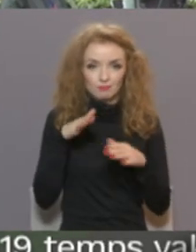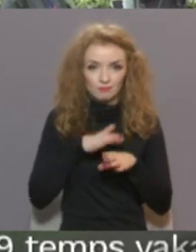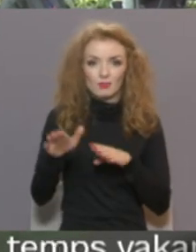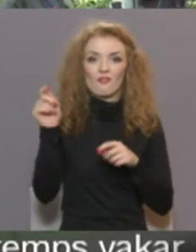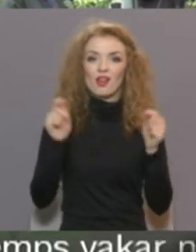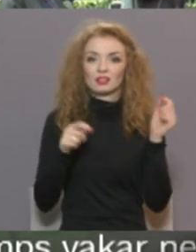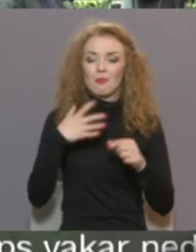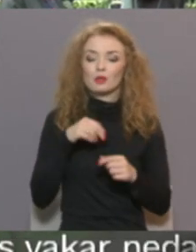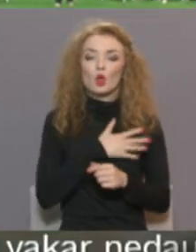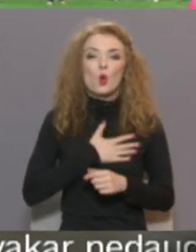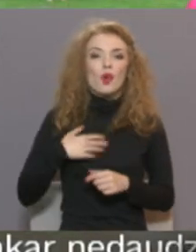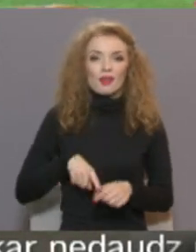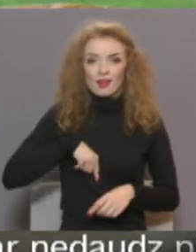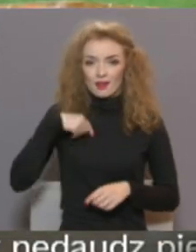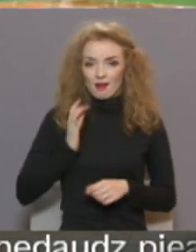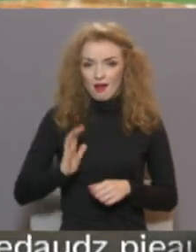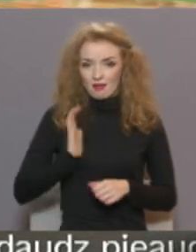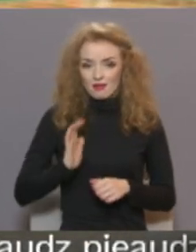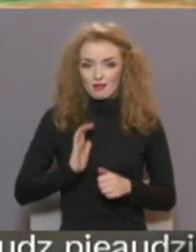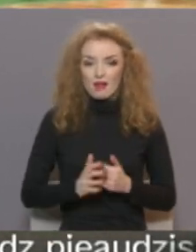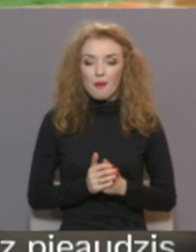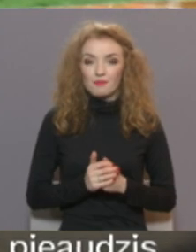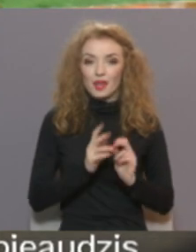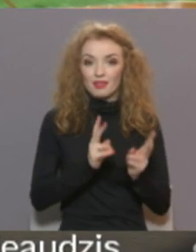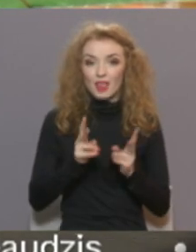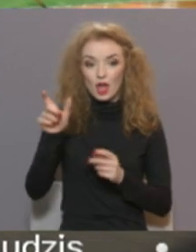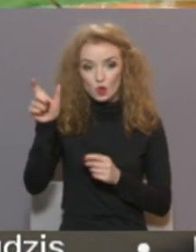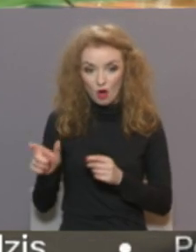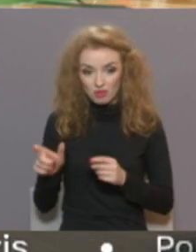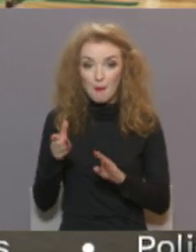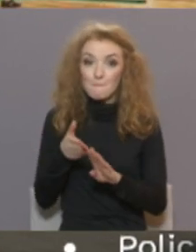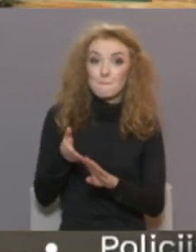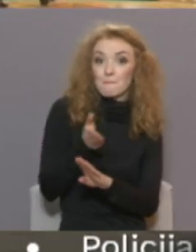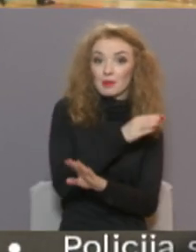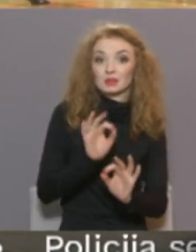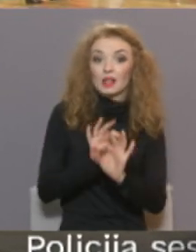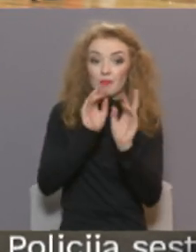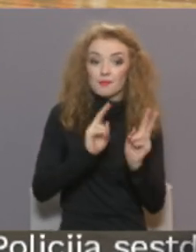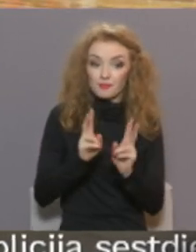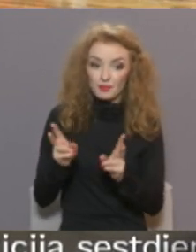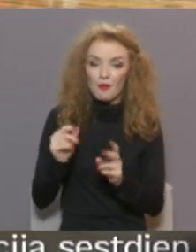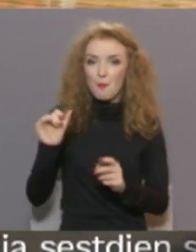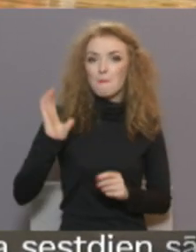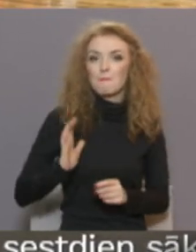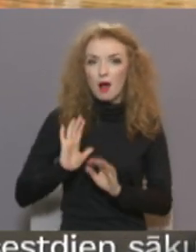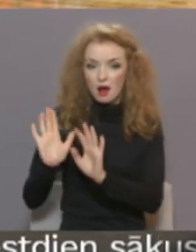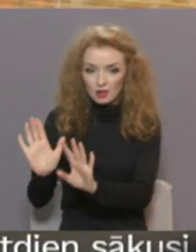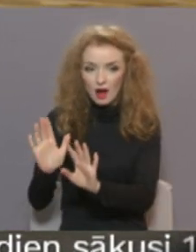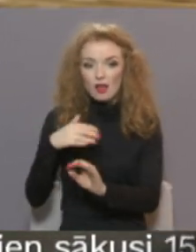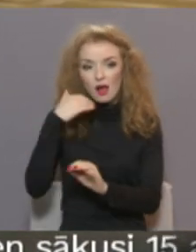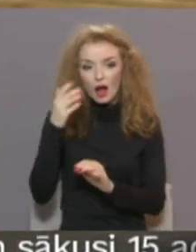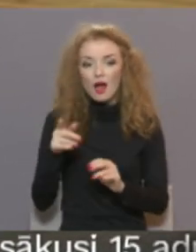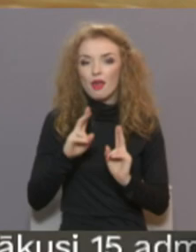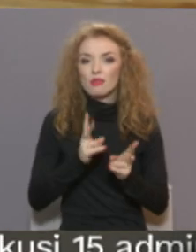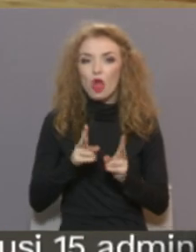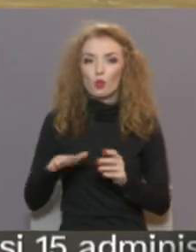gaidījām šo pasākumu. Dejotājām pirms laisties straujos deju ritmos nācās pat uzgaidīt līdz deju grīdi tik